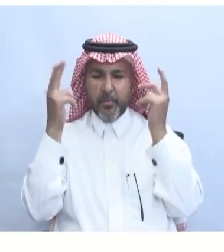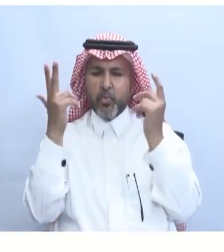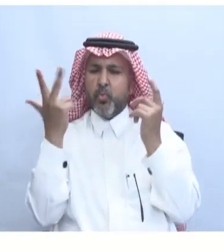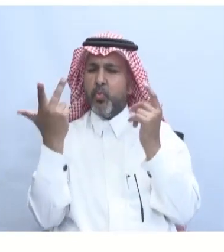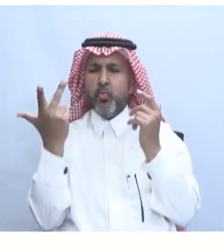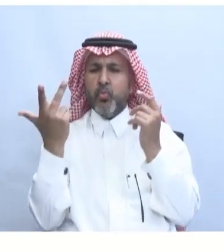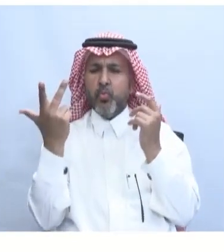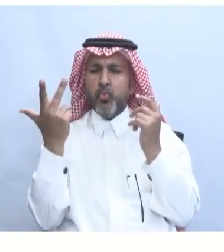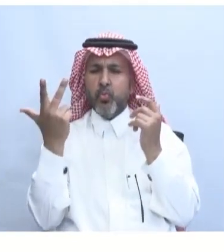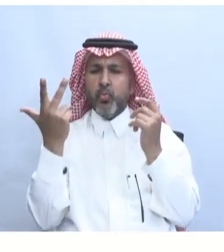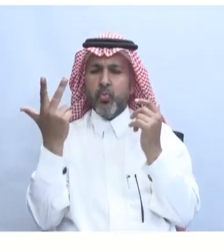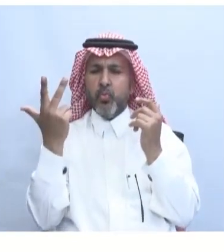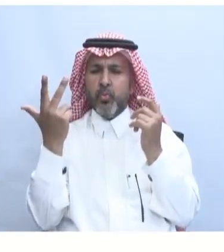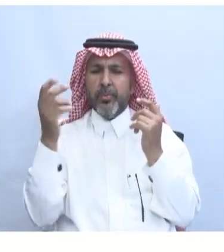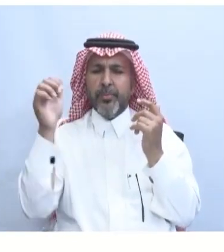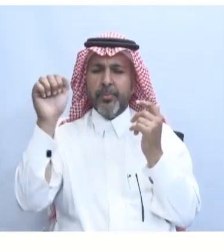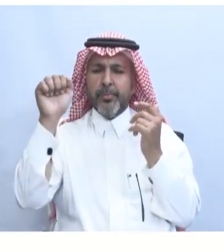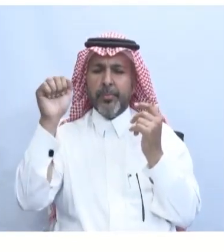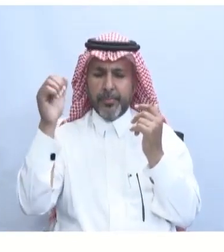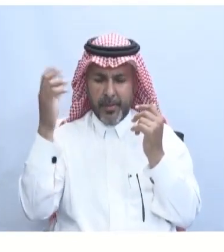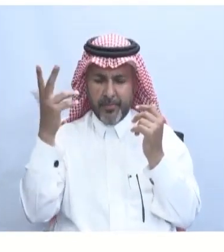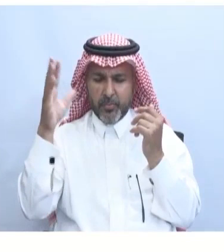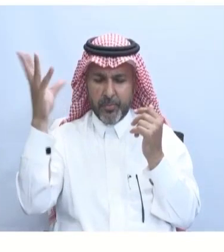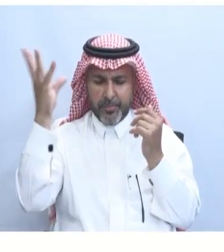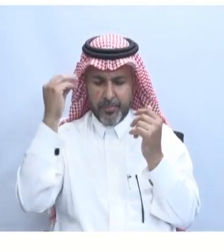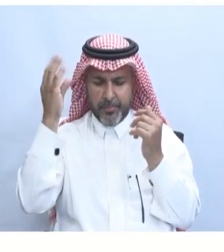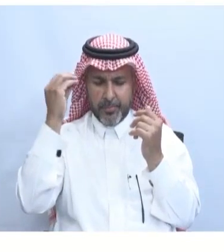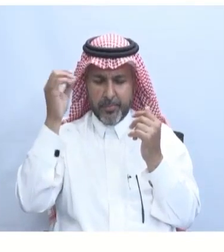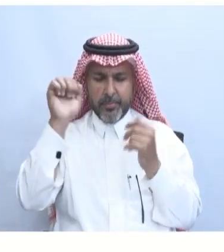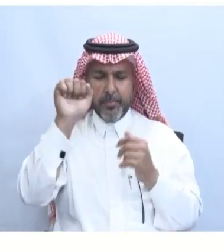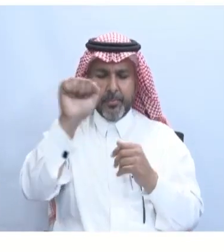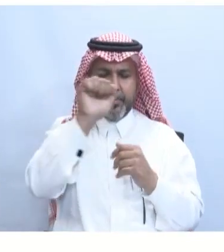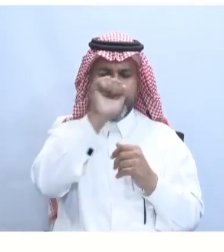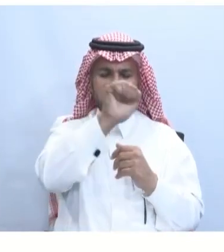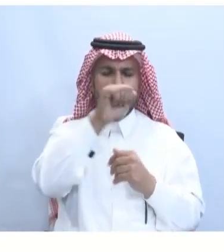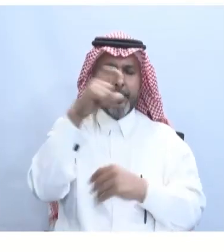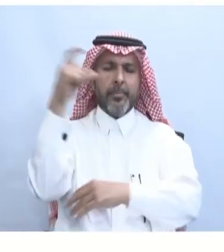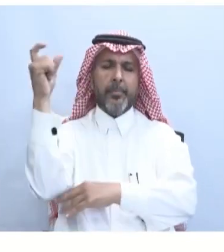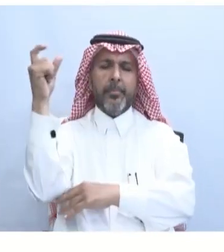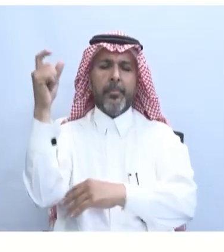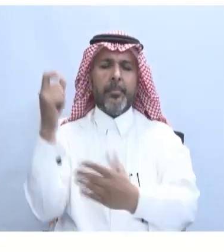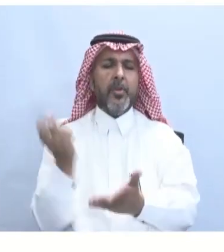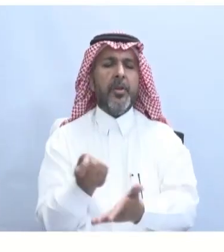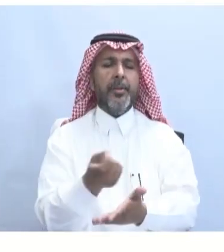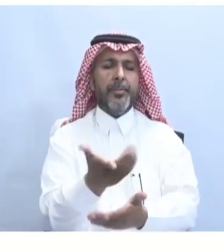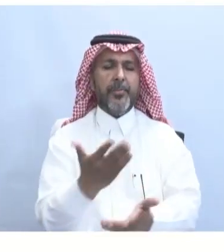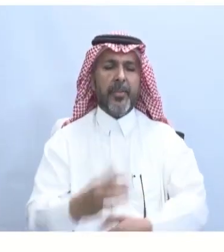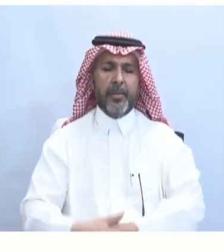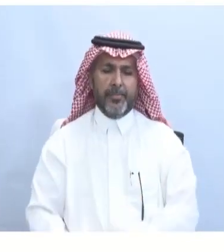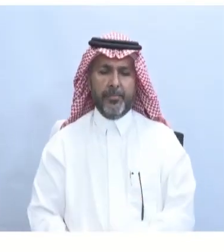موضحين خصائصها وامتدادها اذا ما المطلوب منا الان ابنائي وبناتي هو